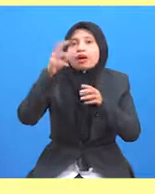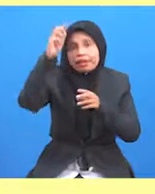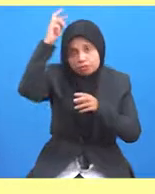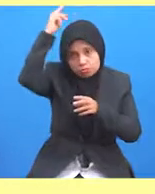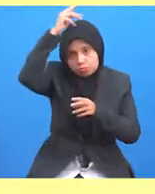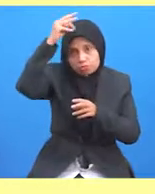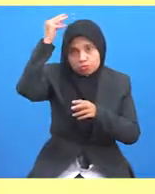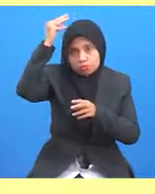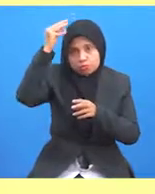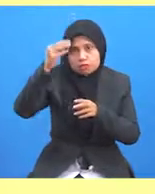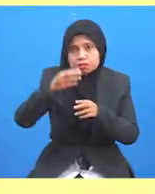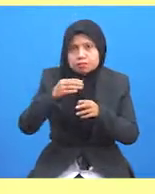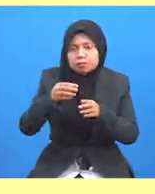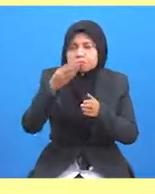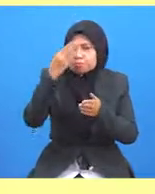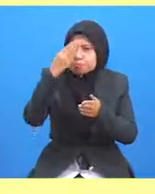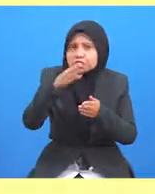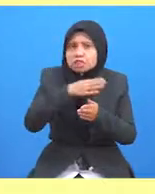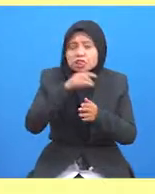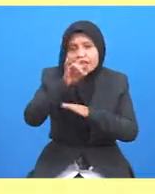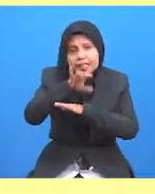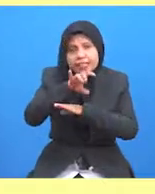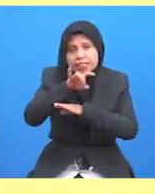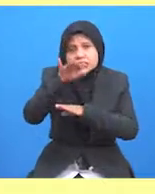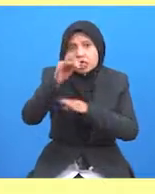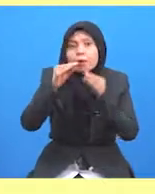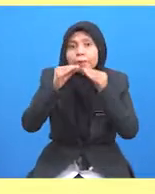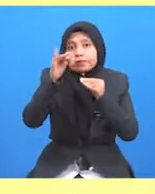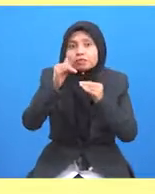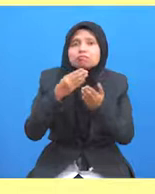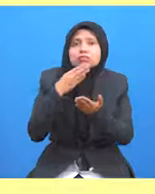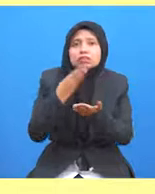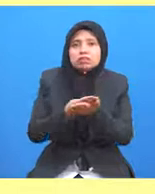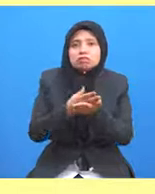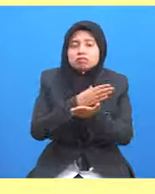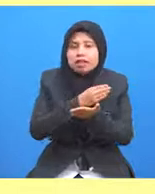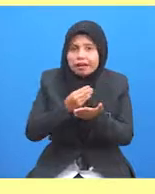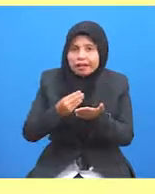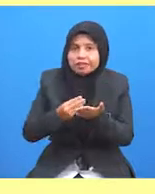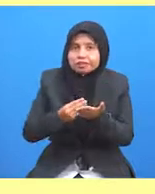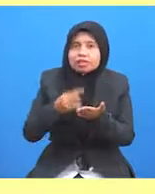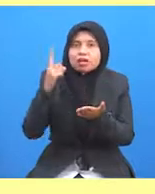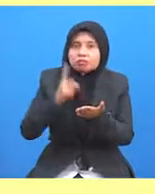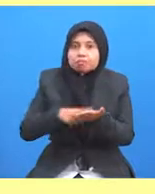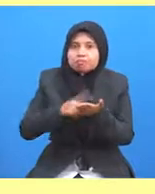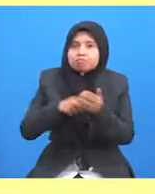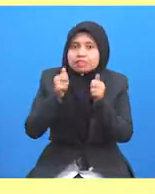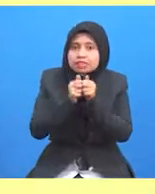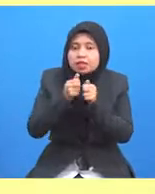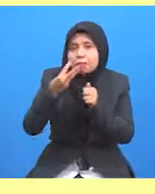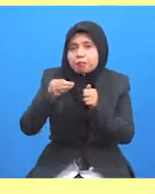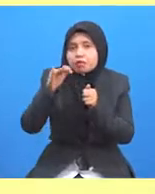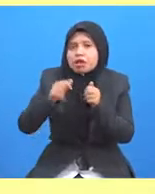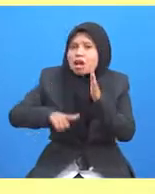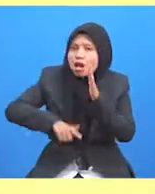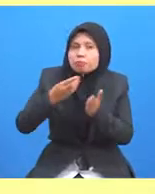hikmah kebijaksanaan dan nasihat pengajaran yang baik, dan berbahaslah dengan mereka dengan cara yang lebih